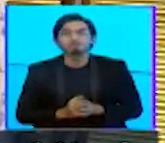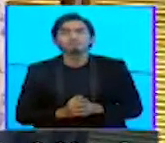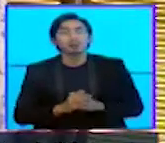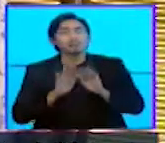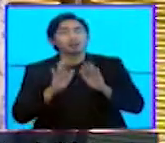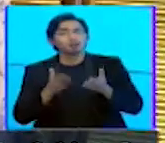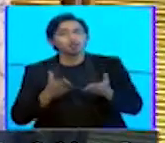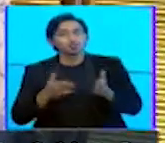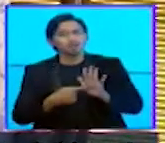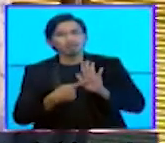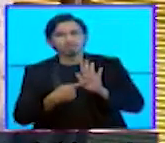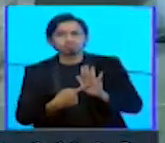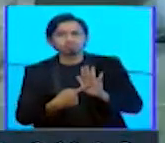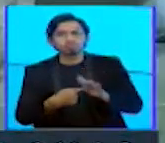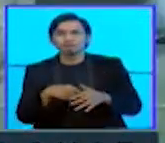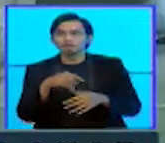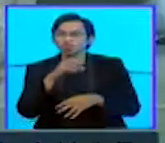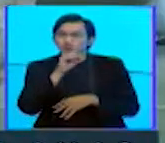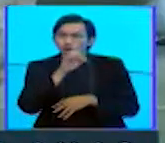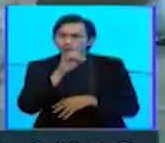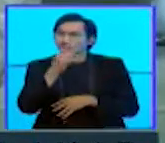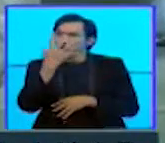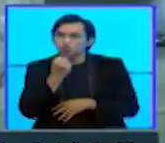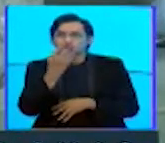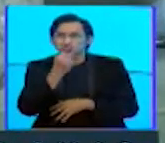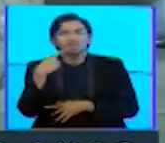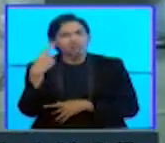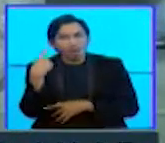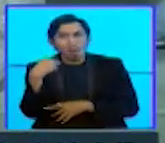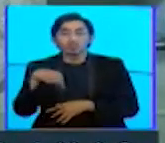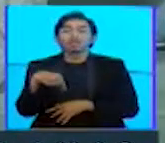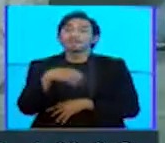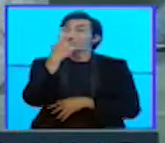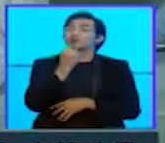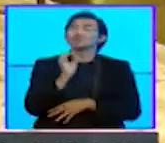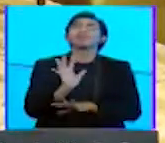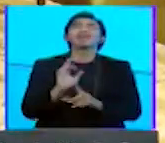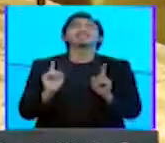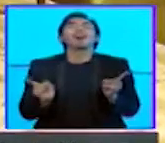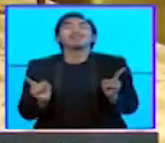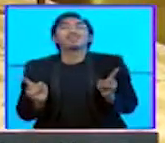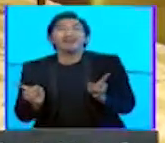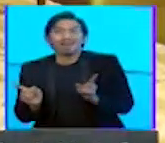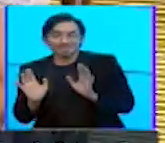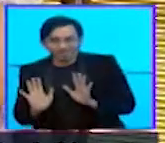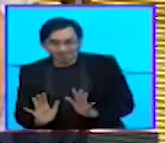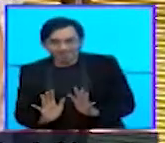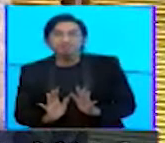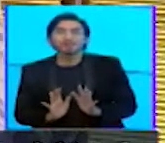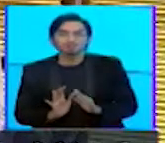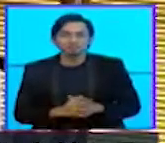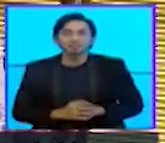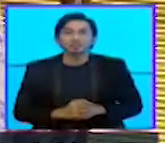biasanya ngomongin sesuatu yang serius. Kali ini kita rehat sejenak dulu ya, Bang ya. Kita ngomongin yang santai-santai aja. Setuju dulu ya. Banget. Setuju